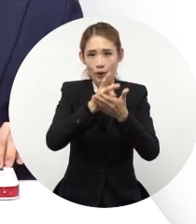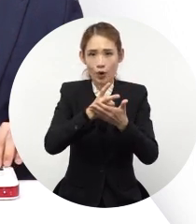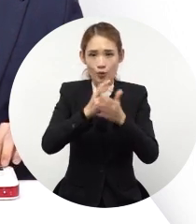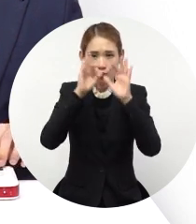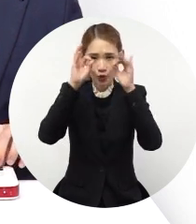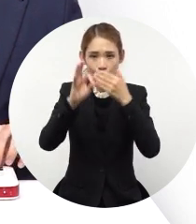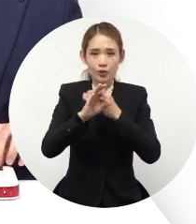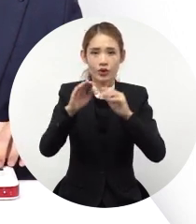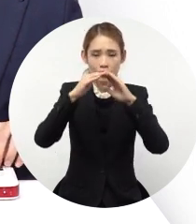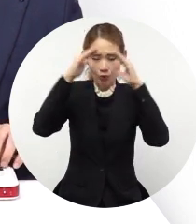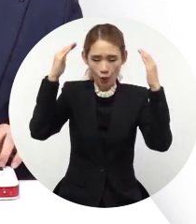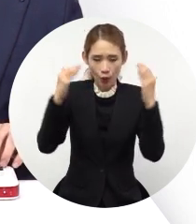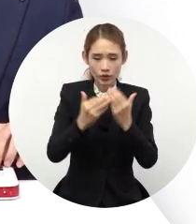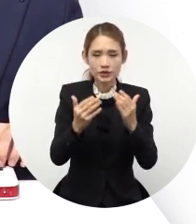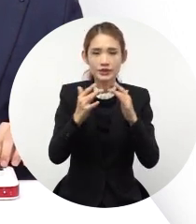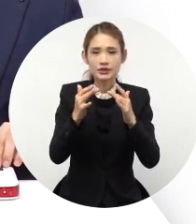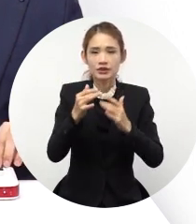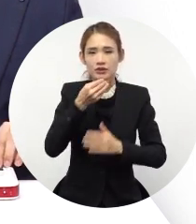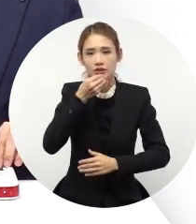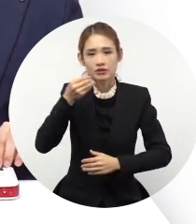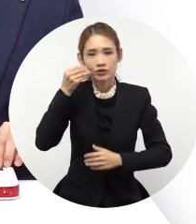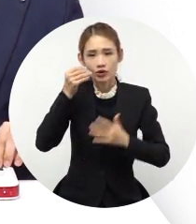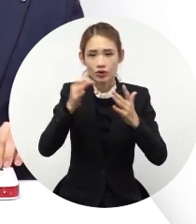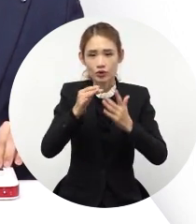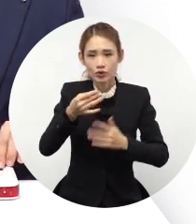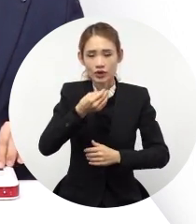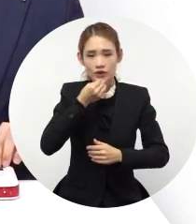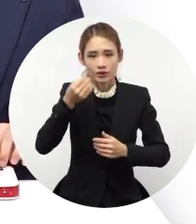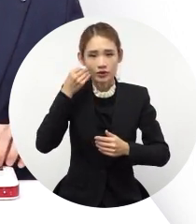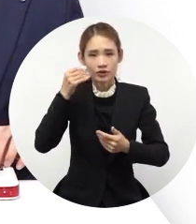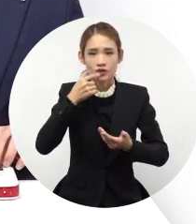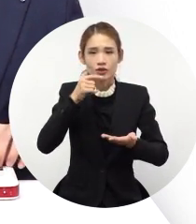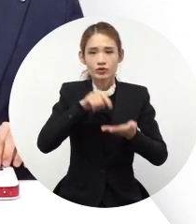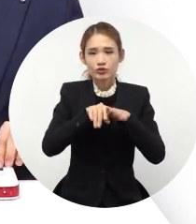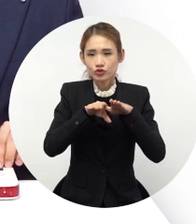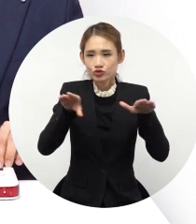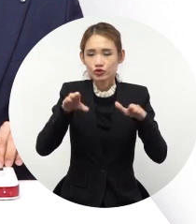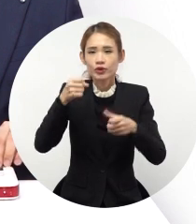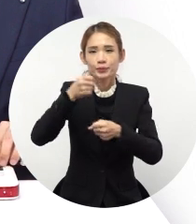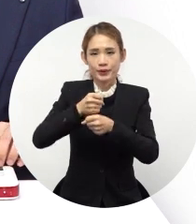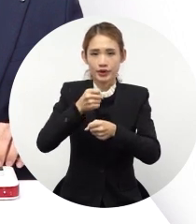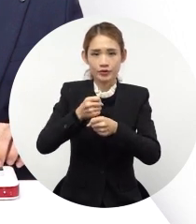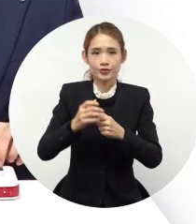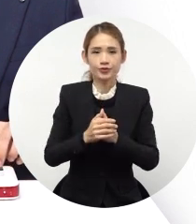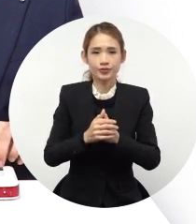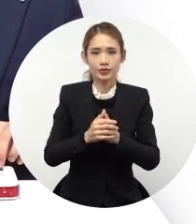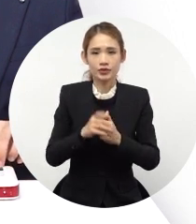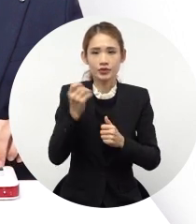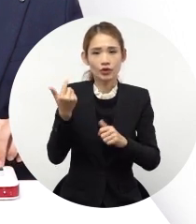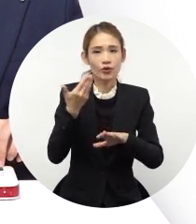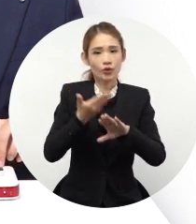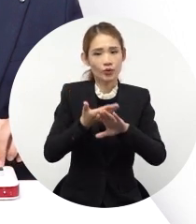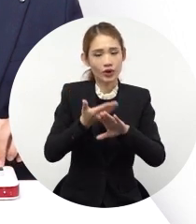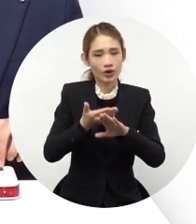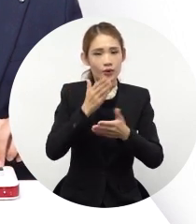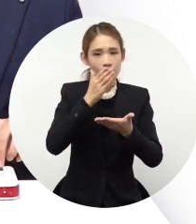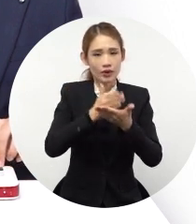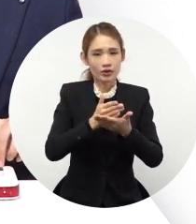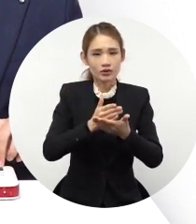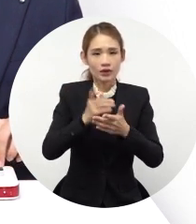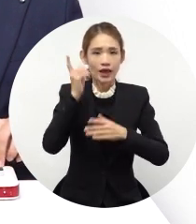따라서 국내 모든 웹사이트에서 웹 접근성을 준수하도록 하고 있는데요. 이 외에도